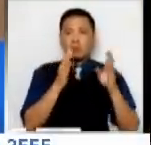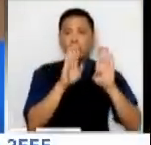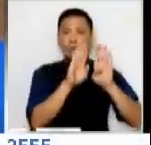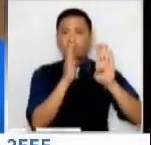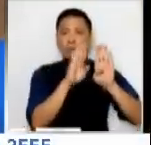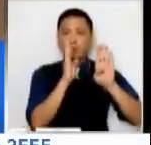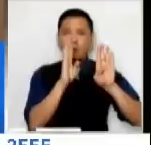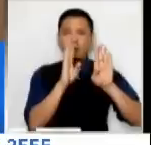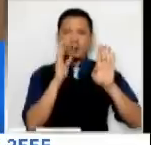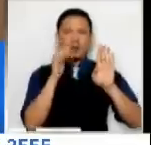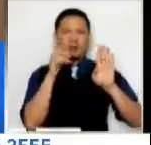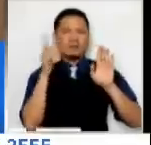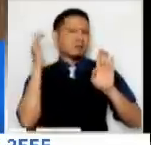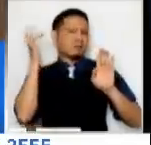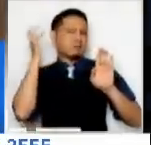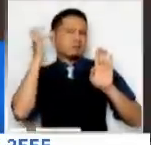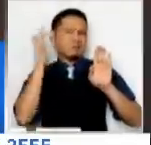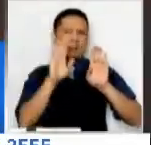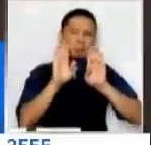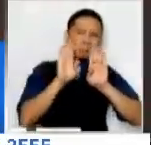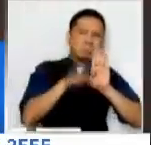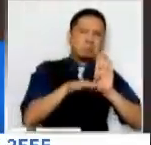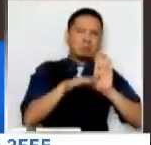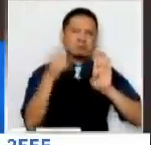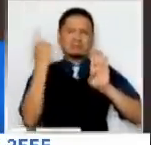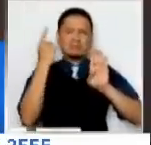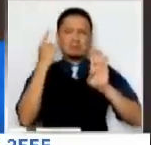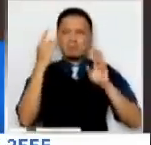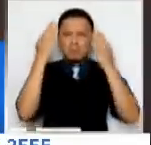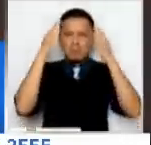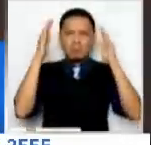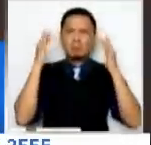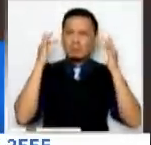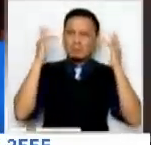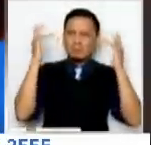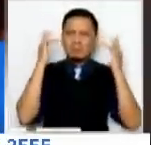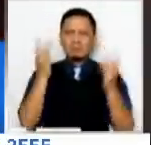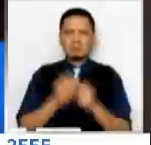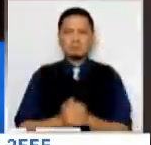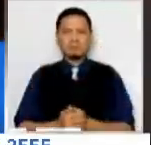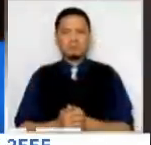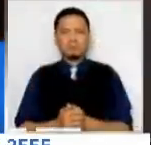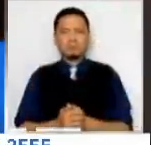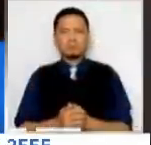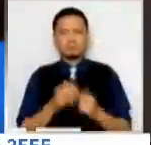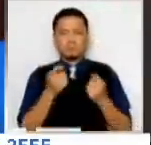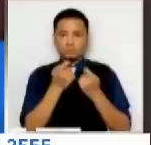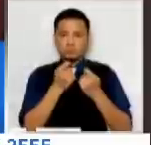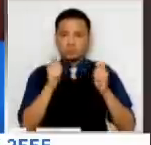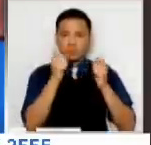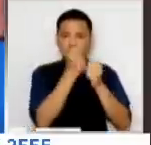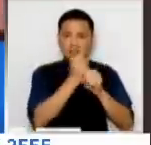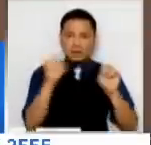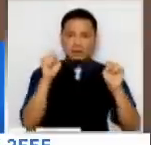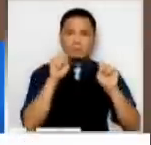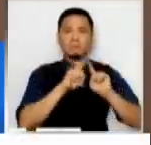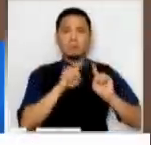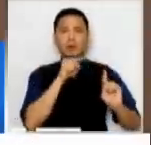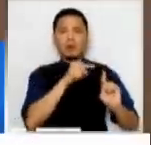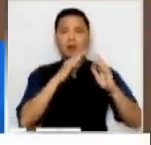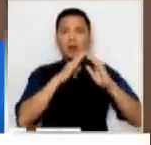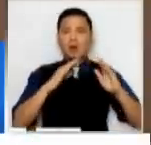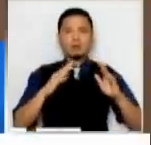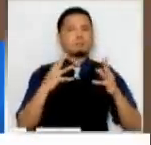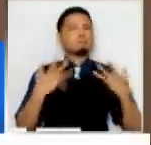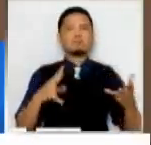hindi ko alam kung anong bumagsak. Alam ko may bumagsak. Sinubukan pang iligtas ang biktima pero nilamon na nangapoy ang bahay. Bukod sa